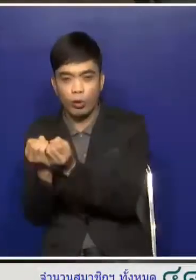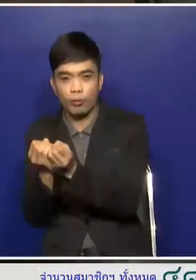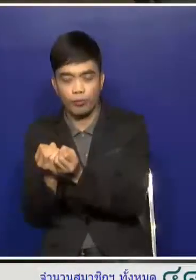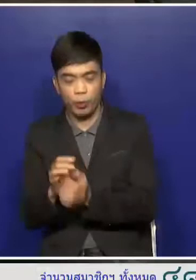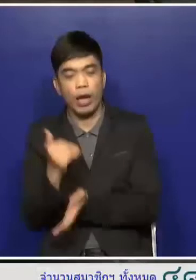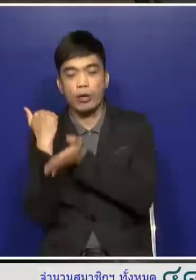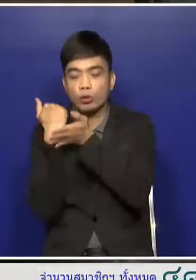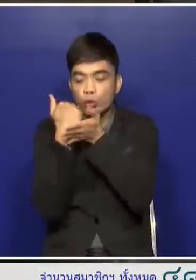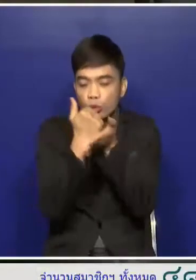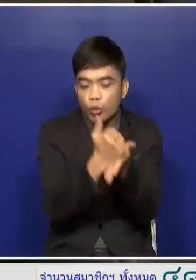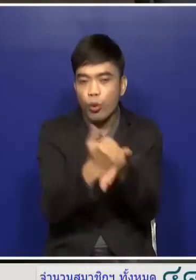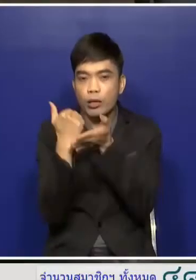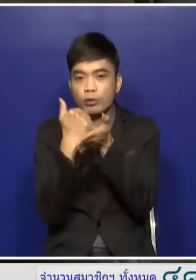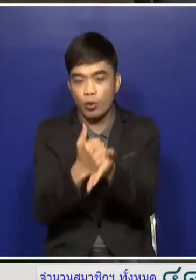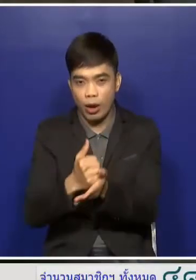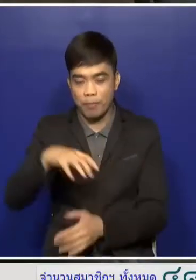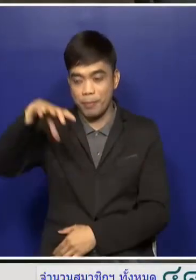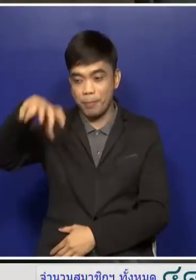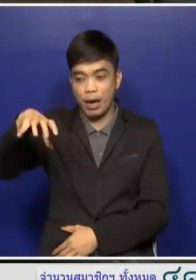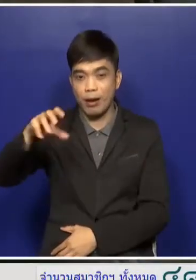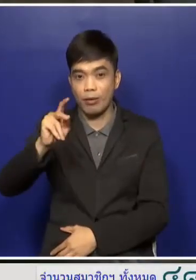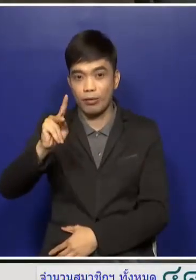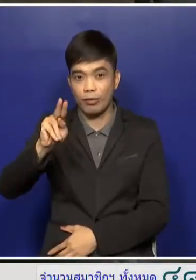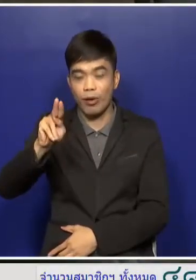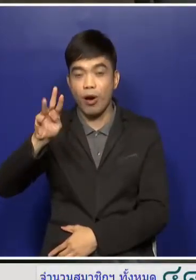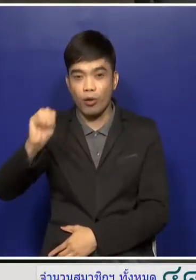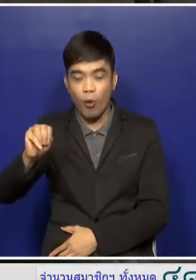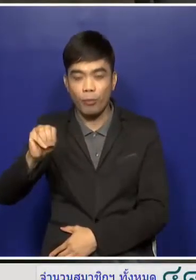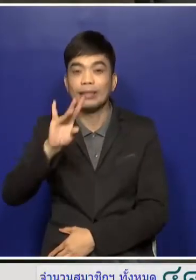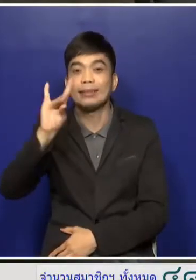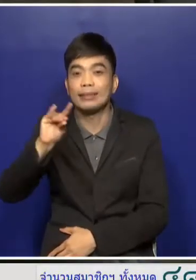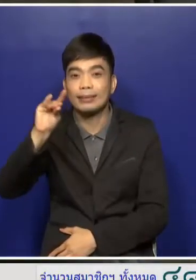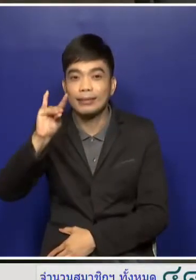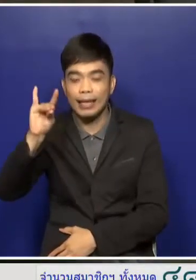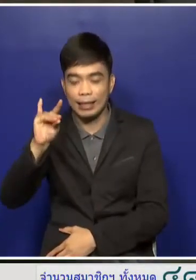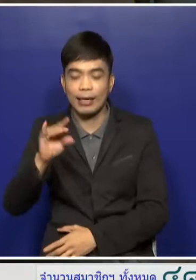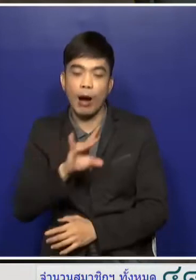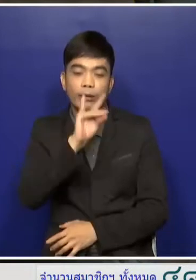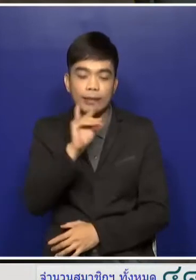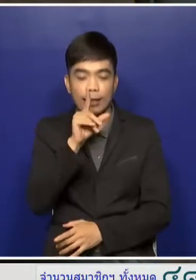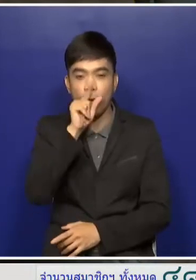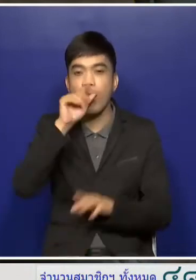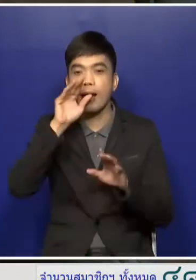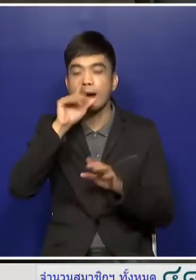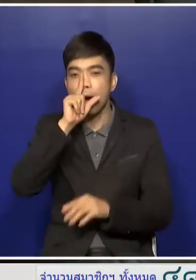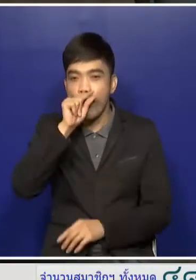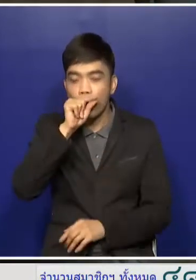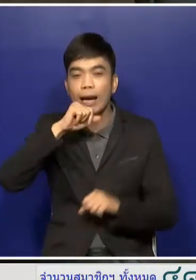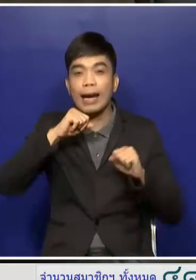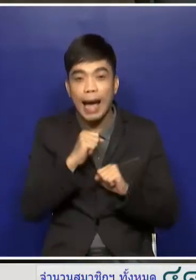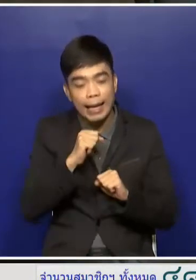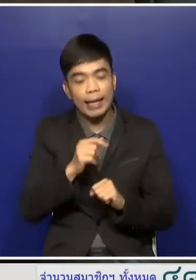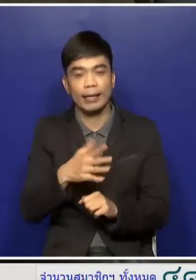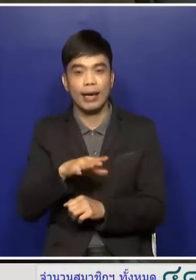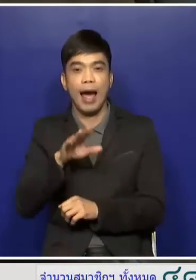โดยกรมปศุสัตว์ได้เอาพันเป็ดพันไก่ไปแจกและก็กรมประมงเอาพันปลาไปแจกส่วนกรมการข้าว